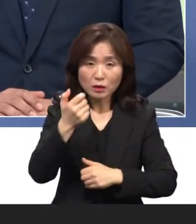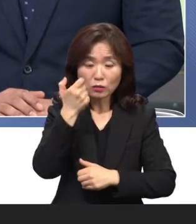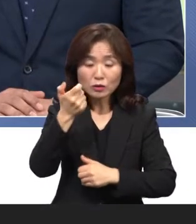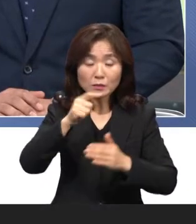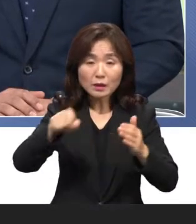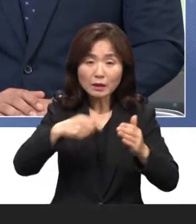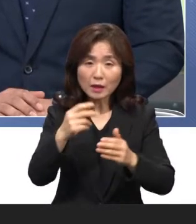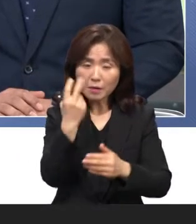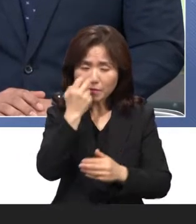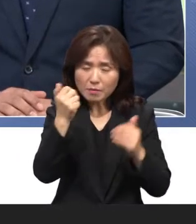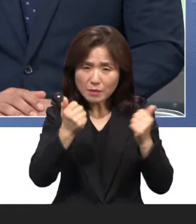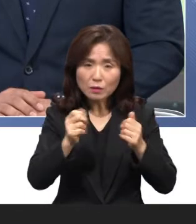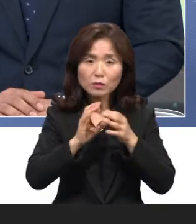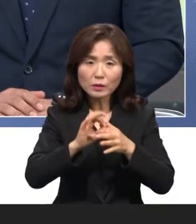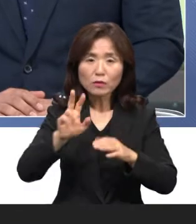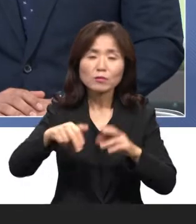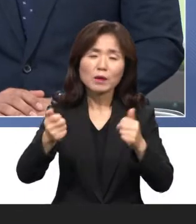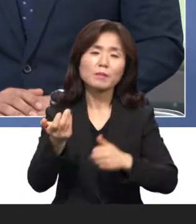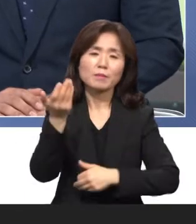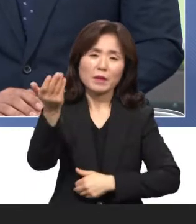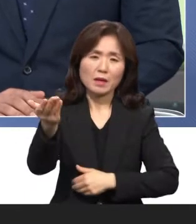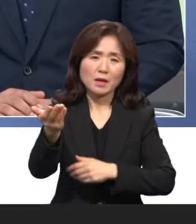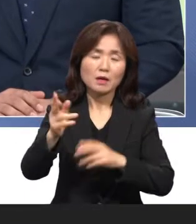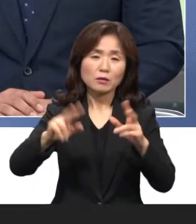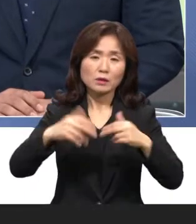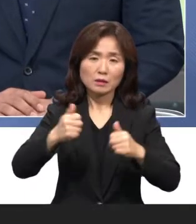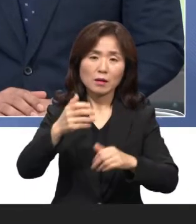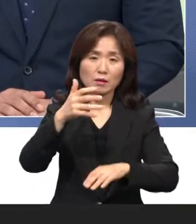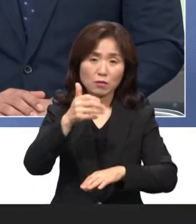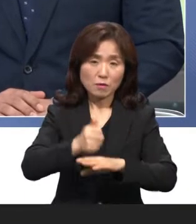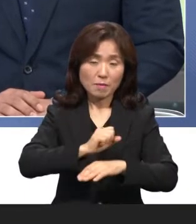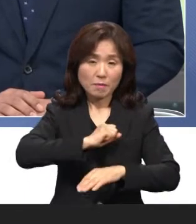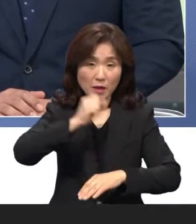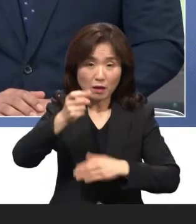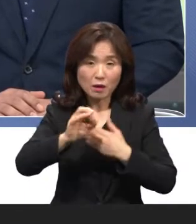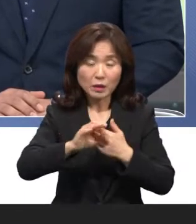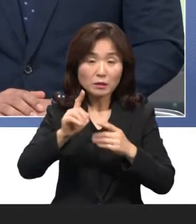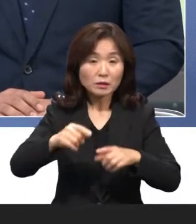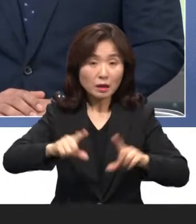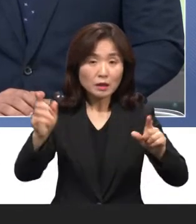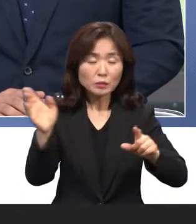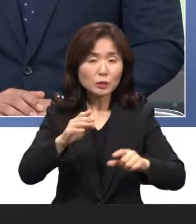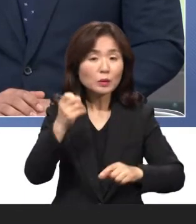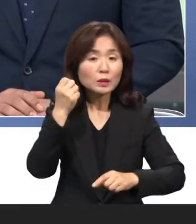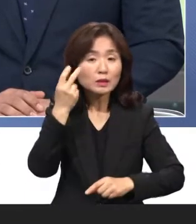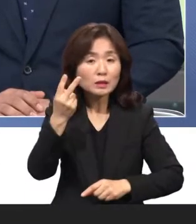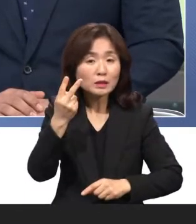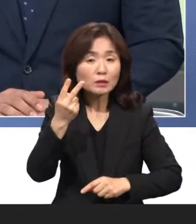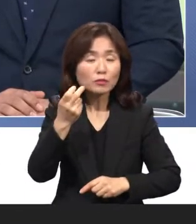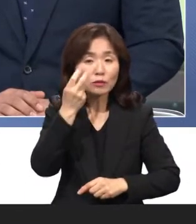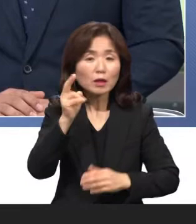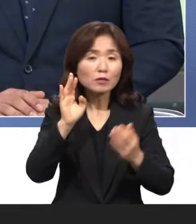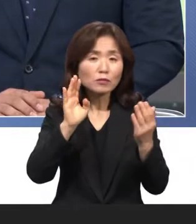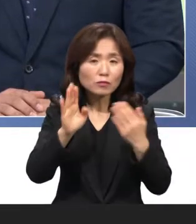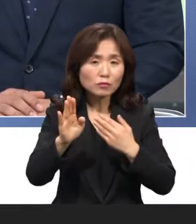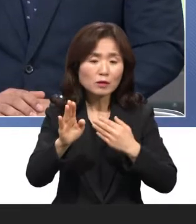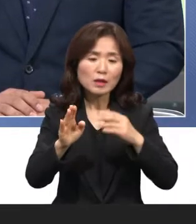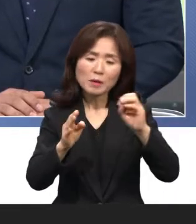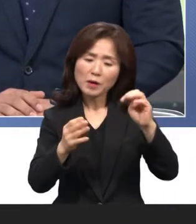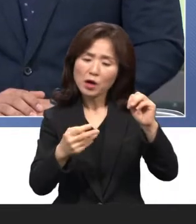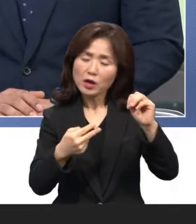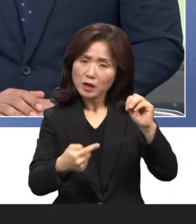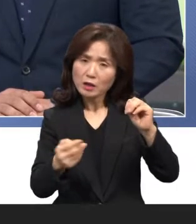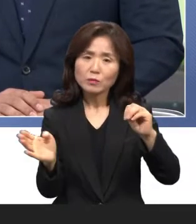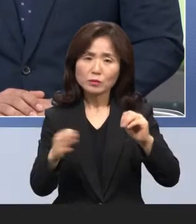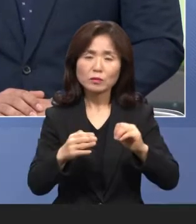국회로 제출하도록 되어 있습니다 국회에서 최종 승인을 받게 되면 그날로부터 다 다음달 1일부터 수신료가 인상되지 게